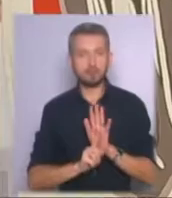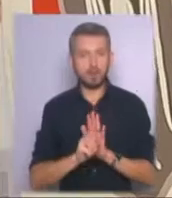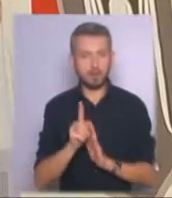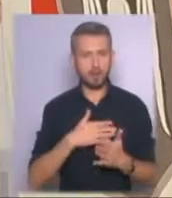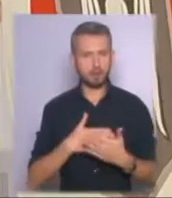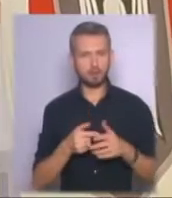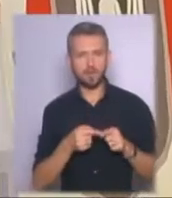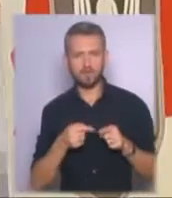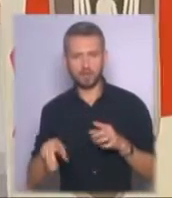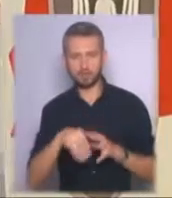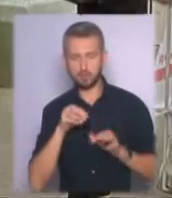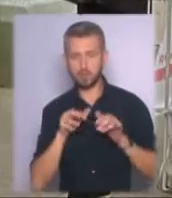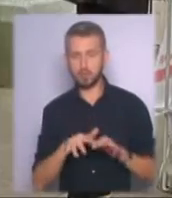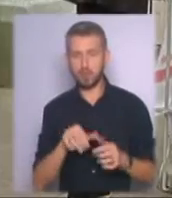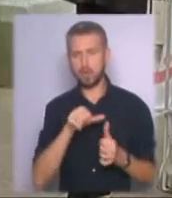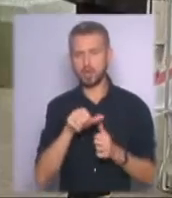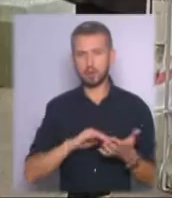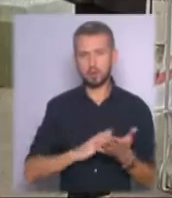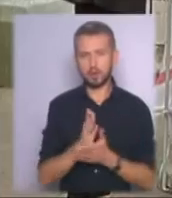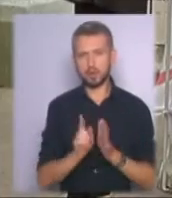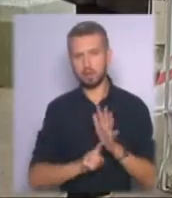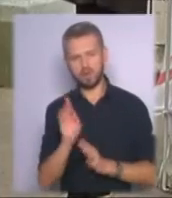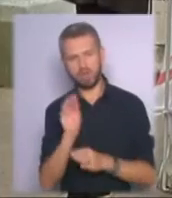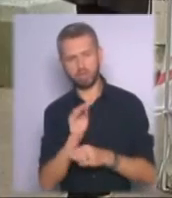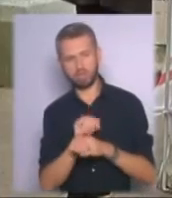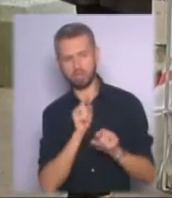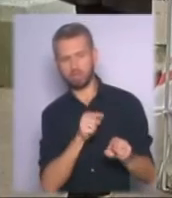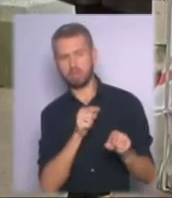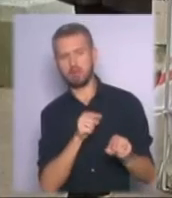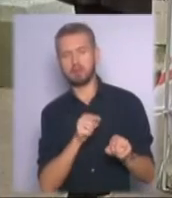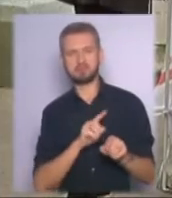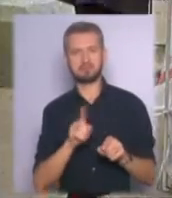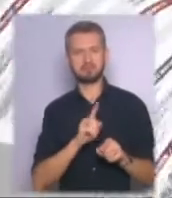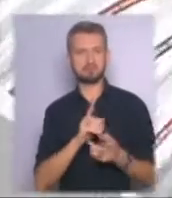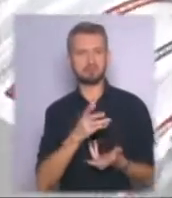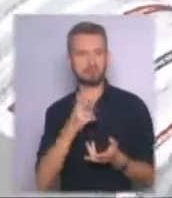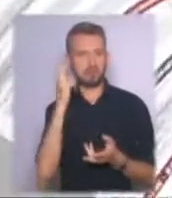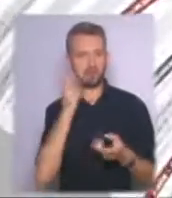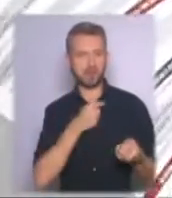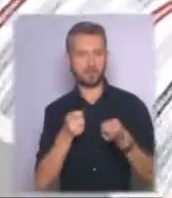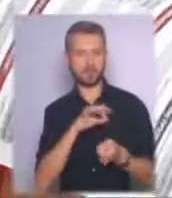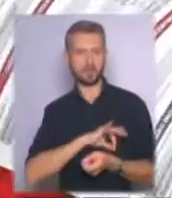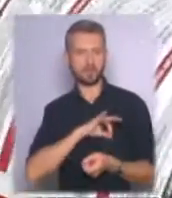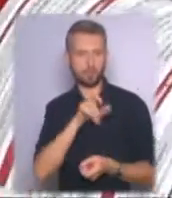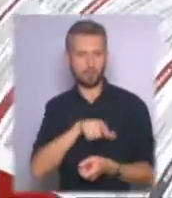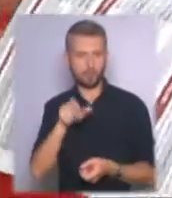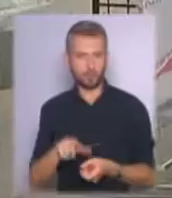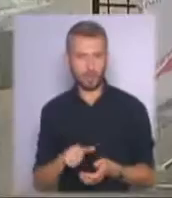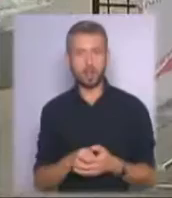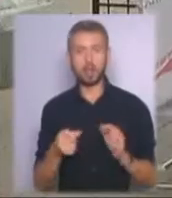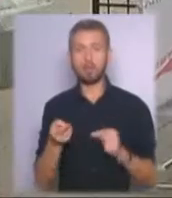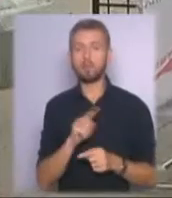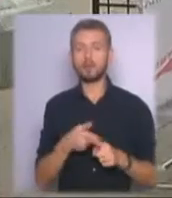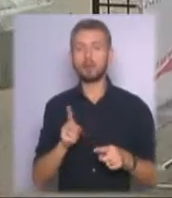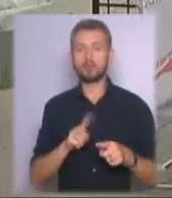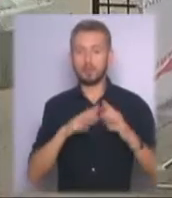кампанії окремі політики почали розігрувати карту використання адміністративного ресурсу з боку столичної влади. Попри те, що пересувні громадські приймальні